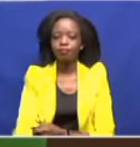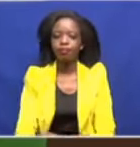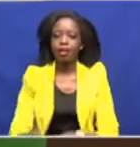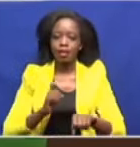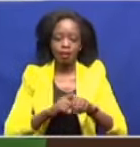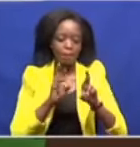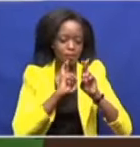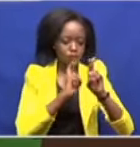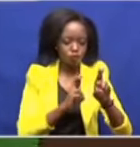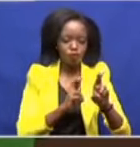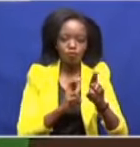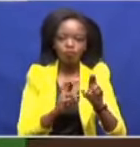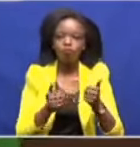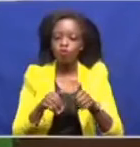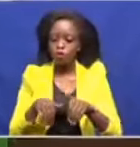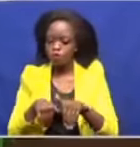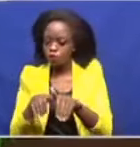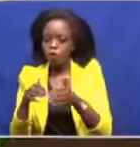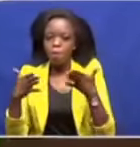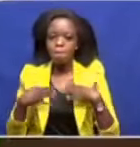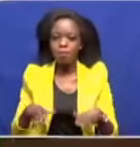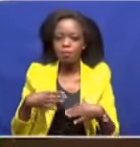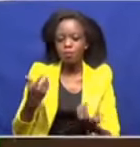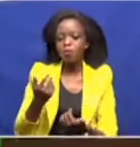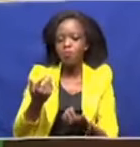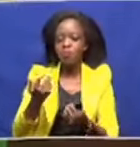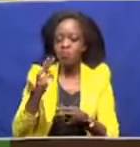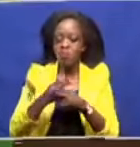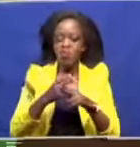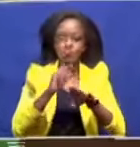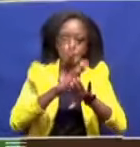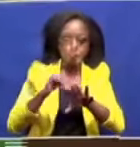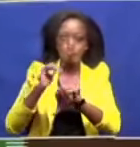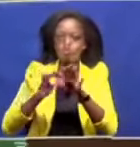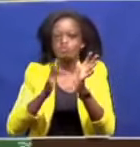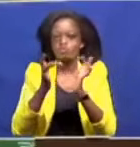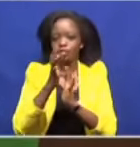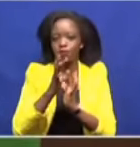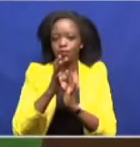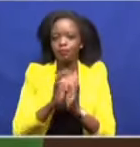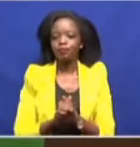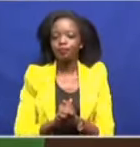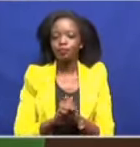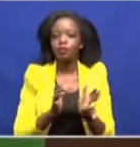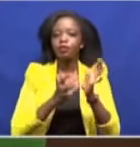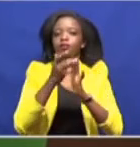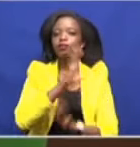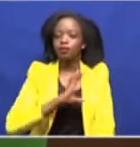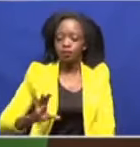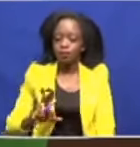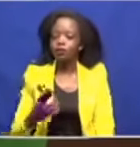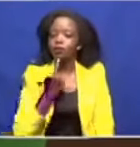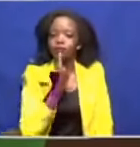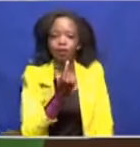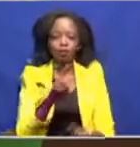Wanapomjibu kulingana na vile watu walivyokuwa wamemtambua, Kristu anawaelekezea na